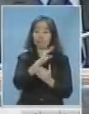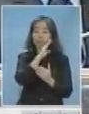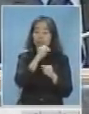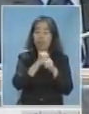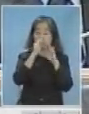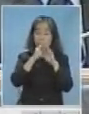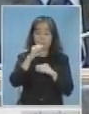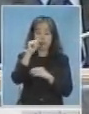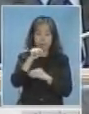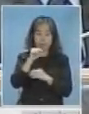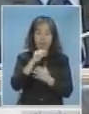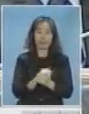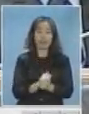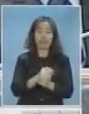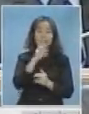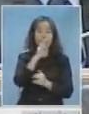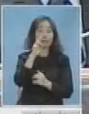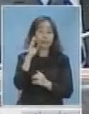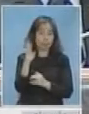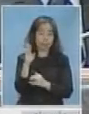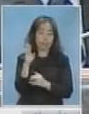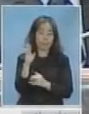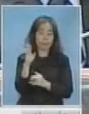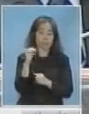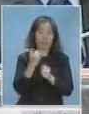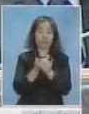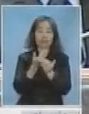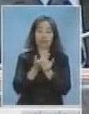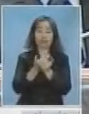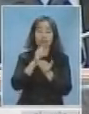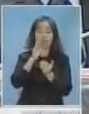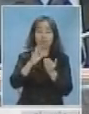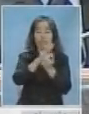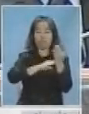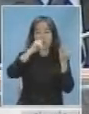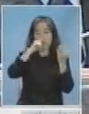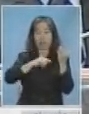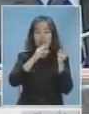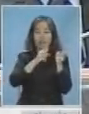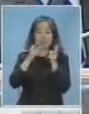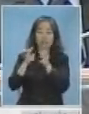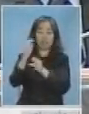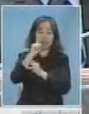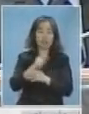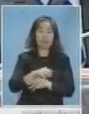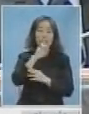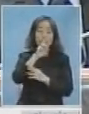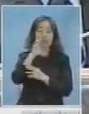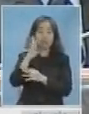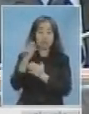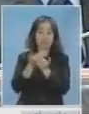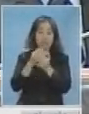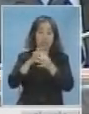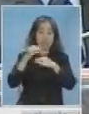างนี้ระบบการคลังของประเทศจะเป็นอย่างไรระบบการเมืองของประเทศจะเป็นอย่